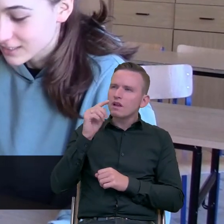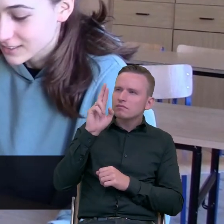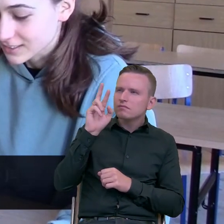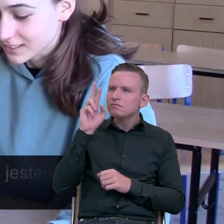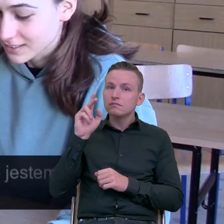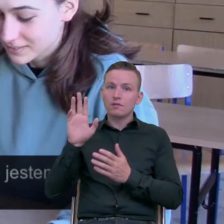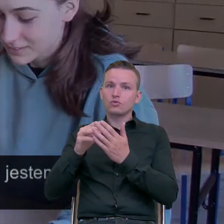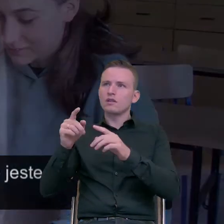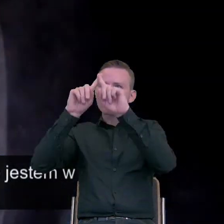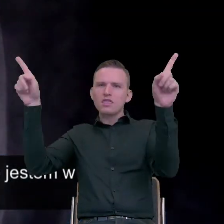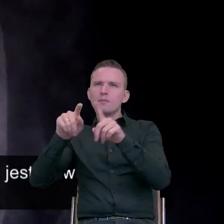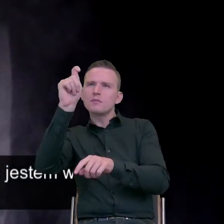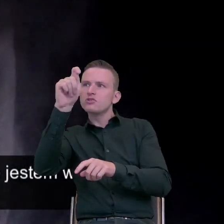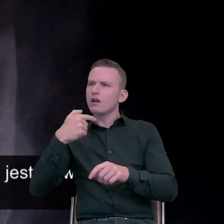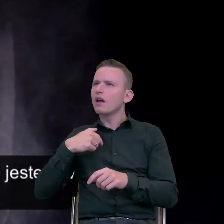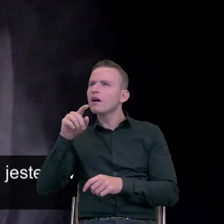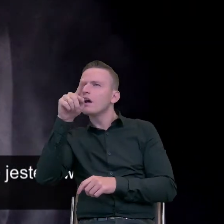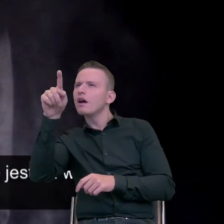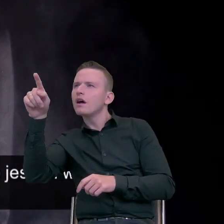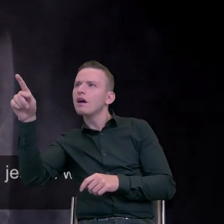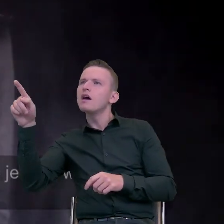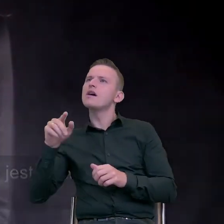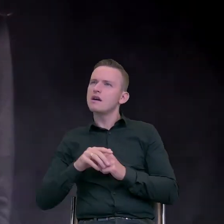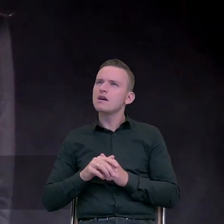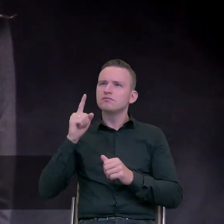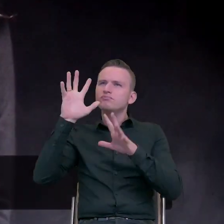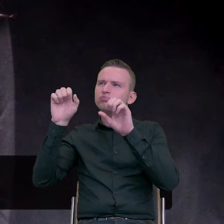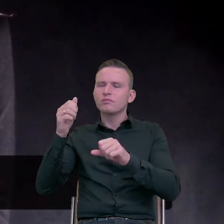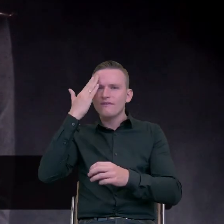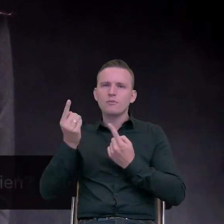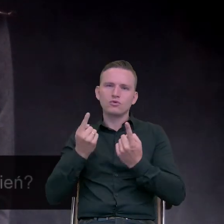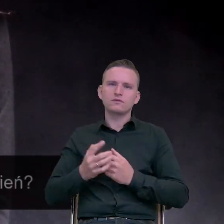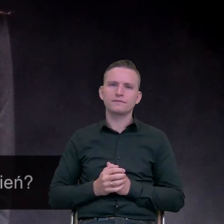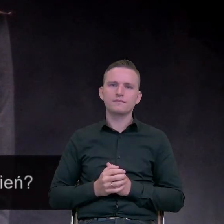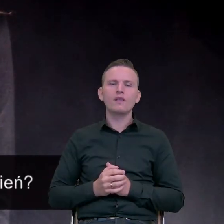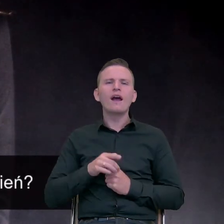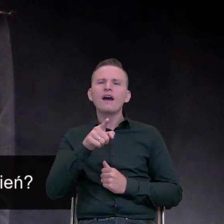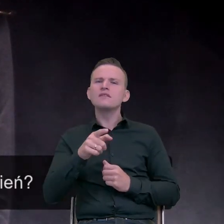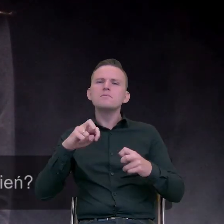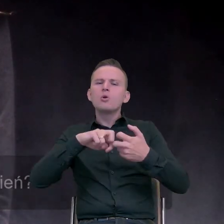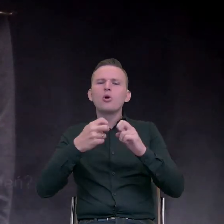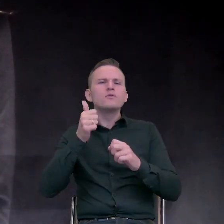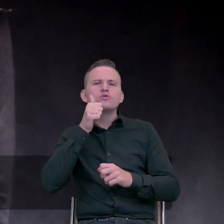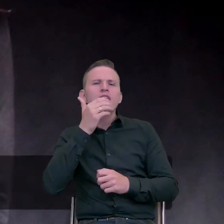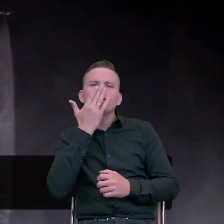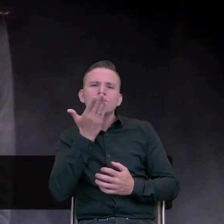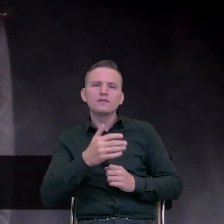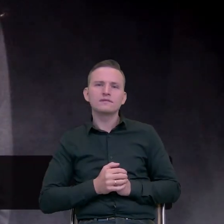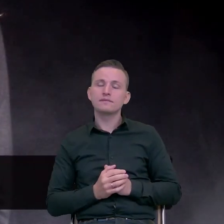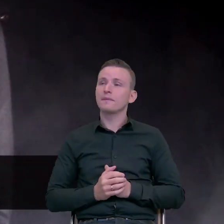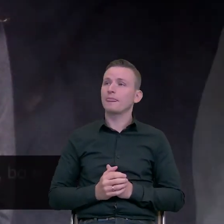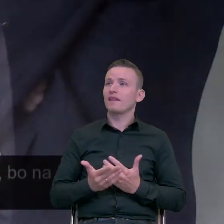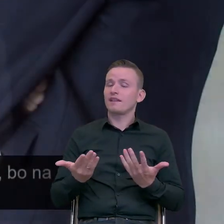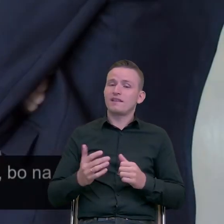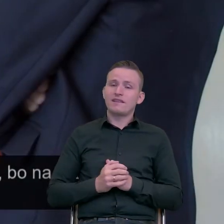przy tablicy, widzę to, co on pisze i równocześnie nie jestem w stanie tego wyłapać, o co chodzi. Z jakimi trudnościami zmagasz się na co dzień? Żyjemy